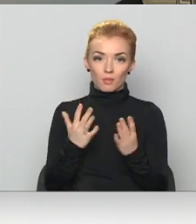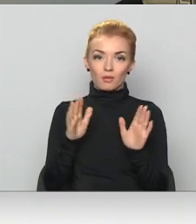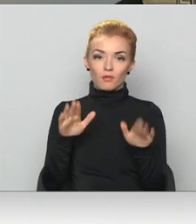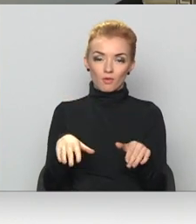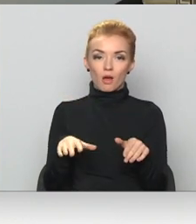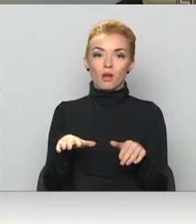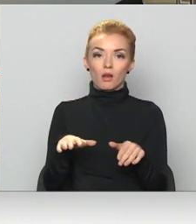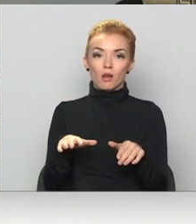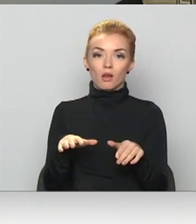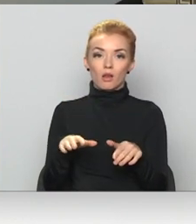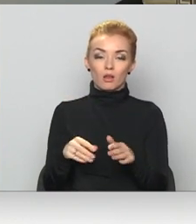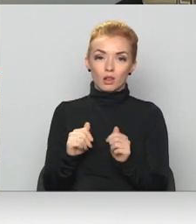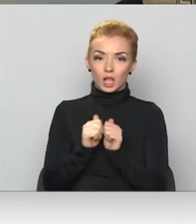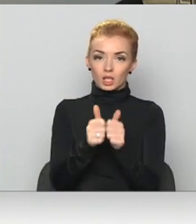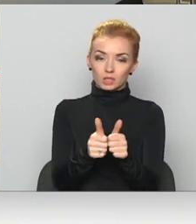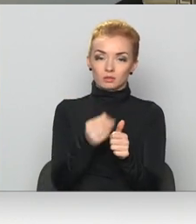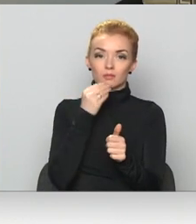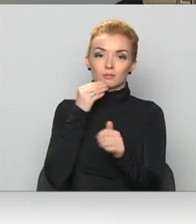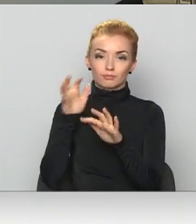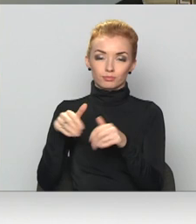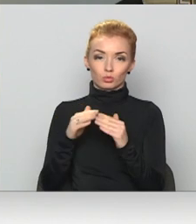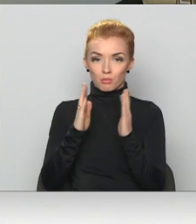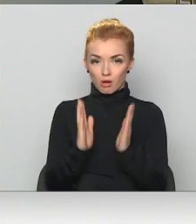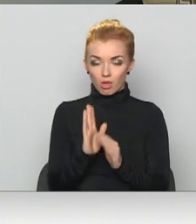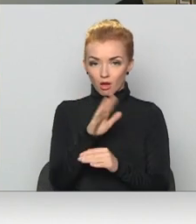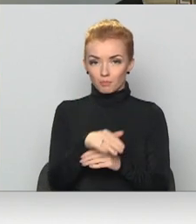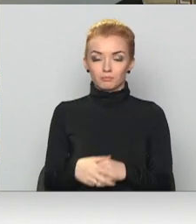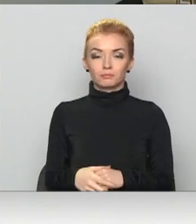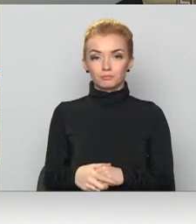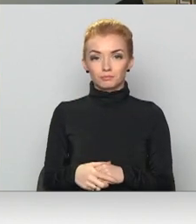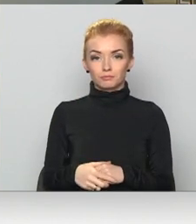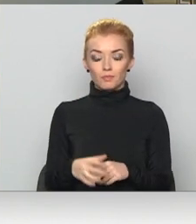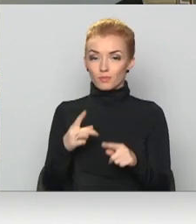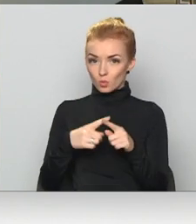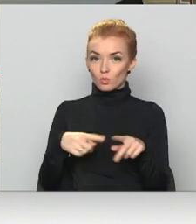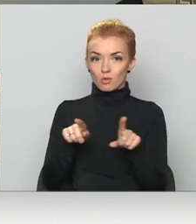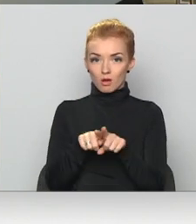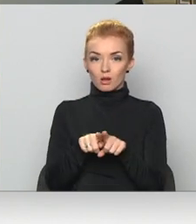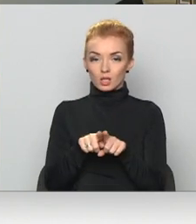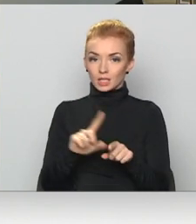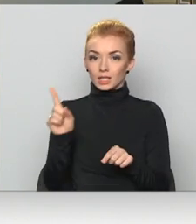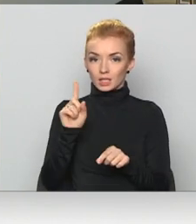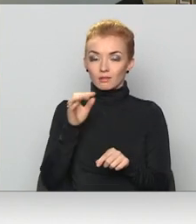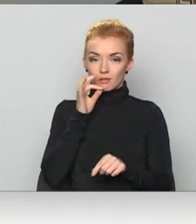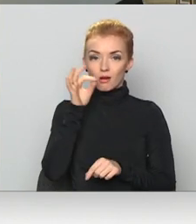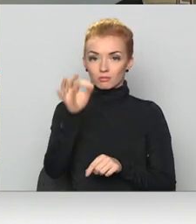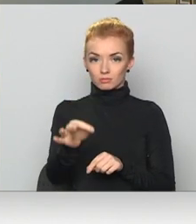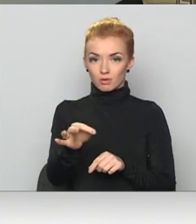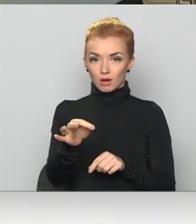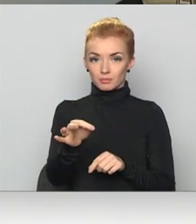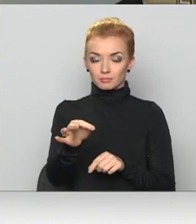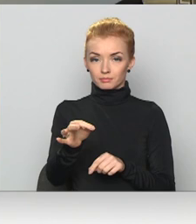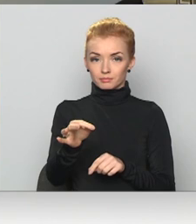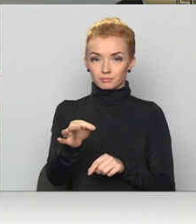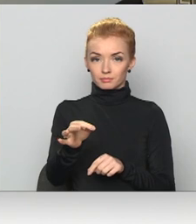ņemt iegādāties pārtiku līdzņemšanai. Un arī ir jāsaka, ka